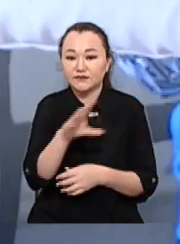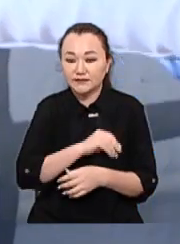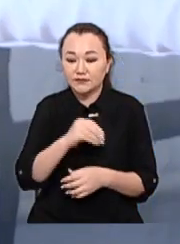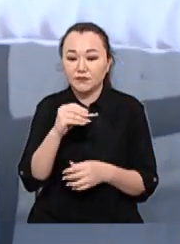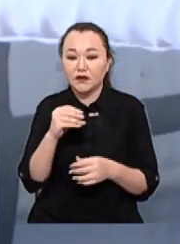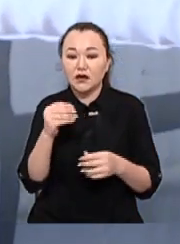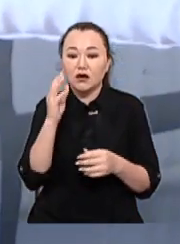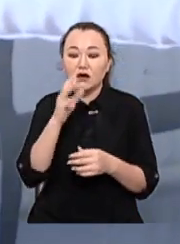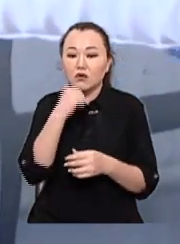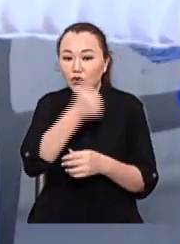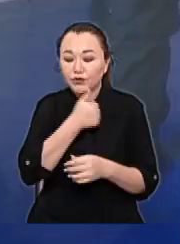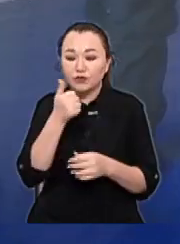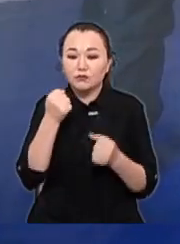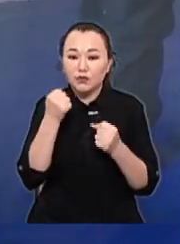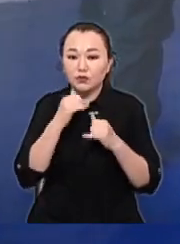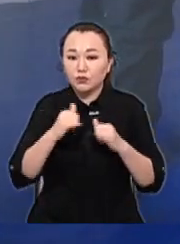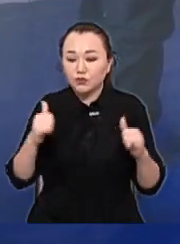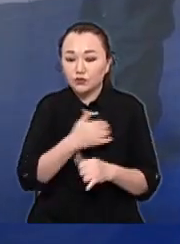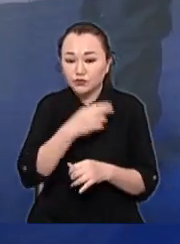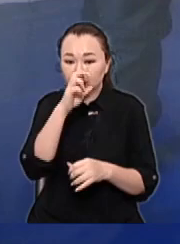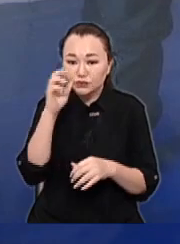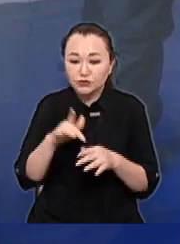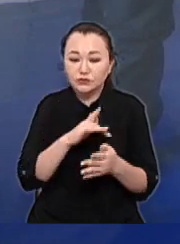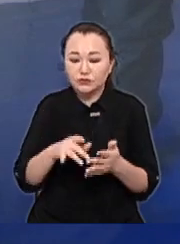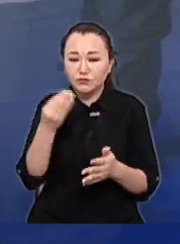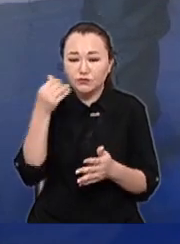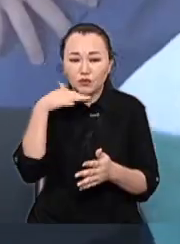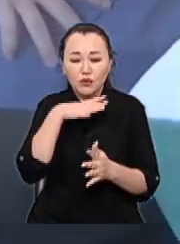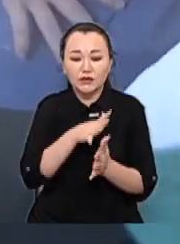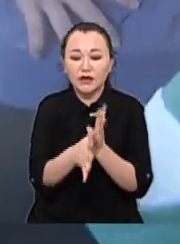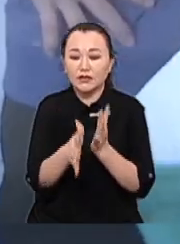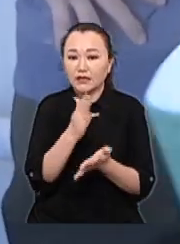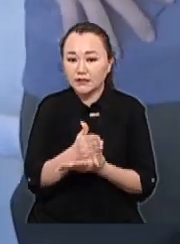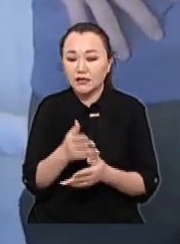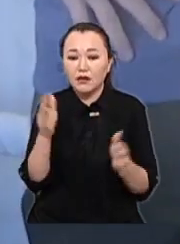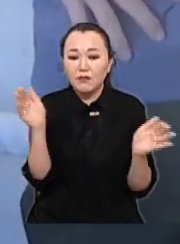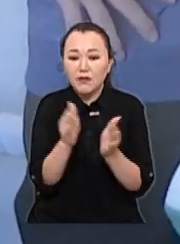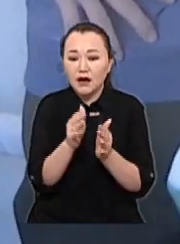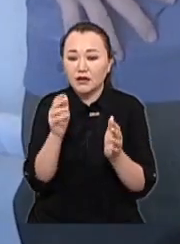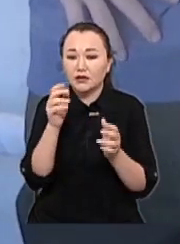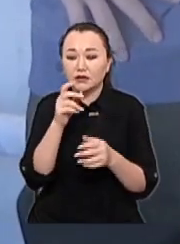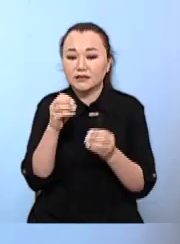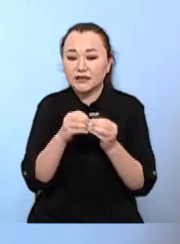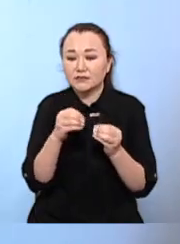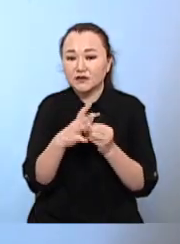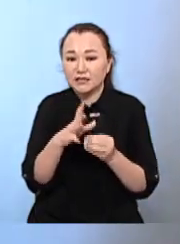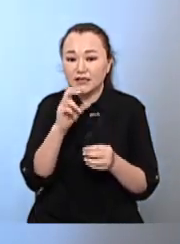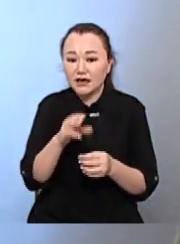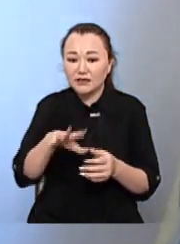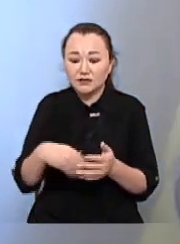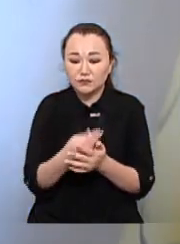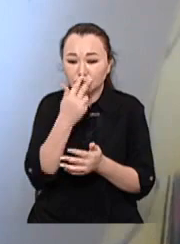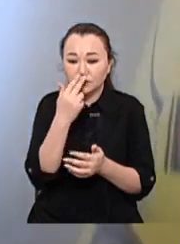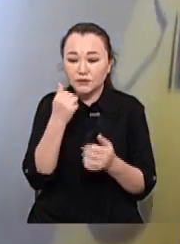кетсек, елімізде жылына бұқаралық спортты дамыту үшін бюджеттен есепсіз ақша жұмсалады. Десе де аядай ғана ауылда 15 жылдан бері